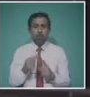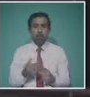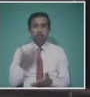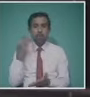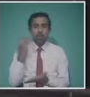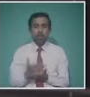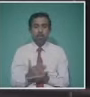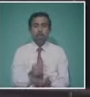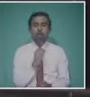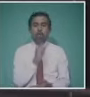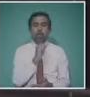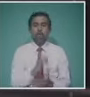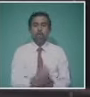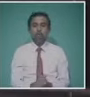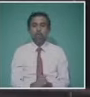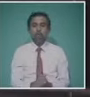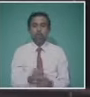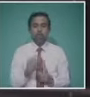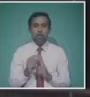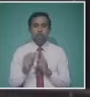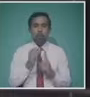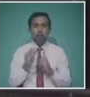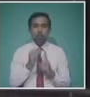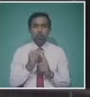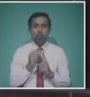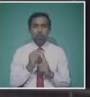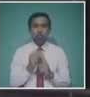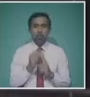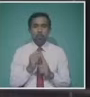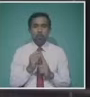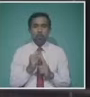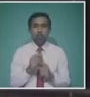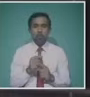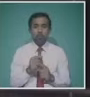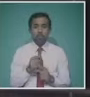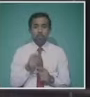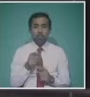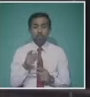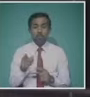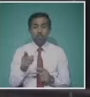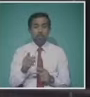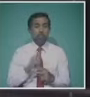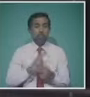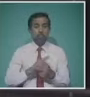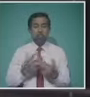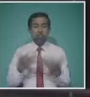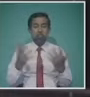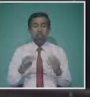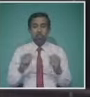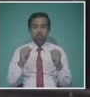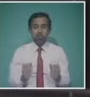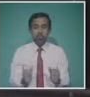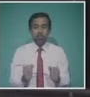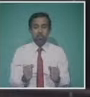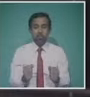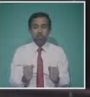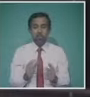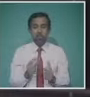වැලකුණේ කොහොමද කියලා පාර්ලිමේන්තුවේ You can't sit in the parliament, or you can't contest in the